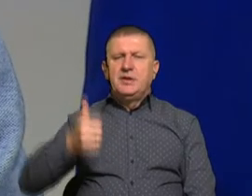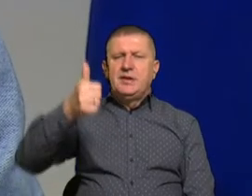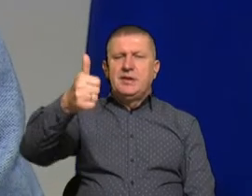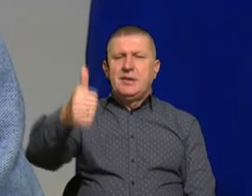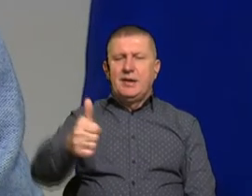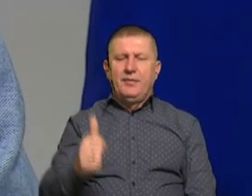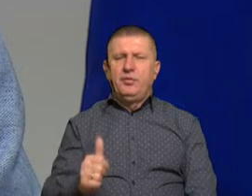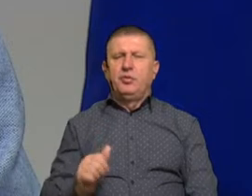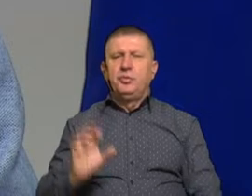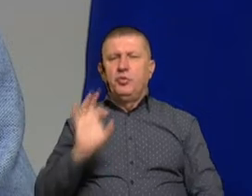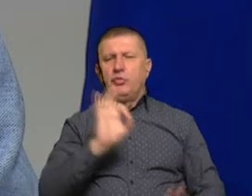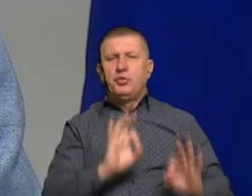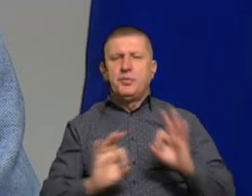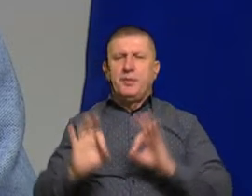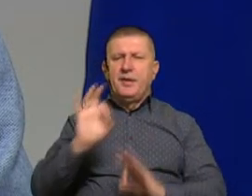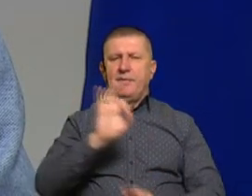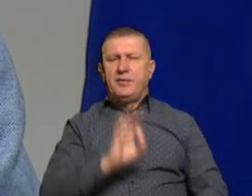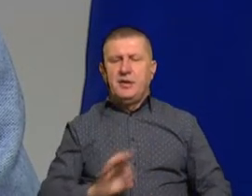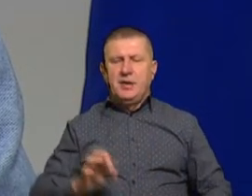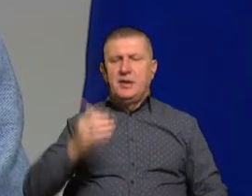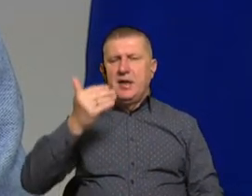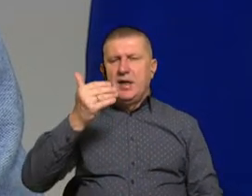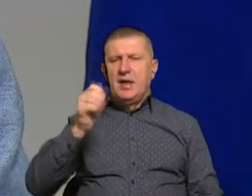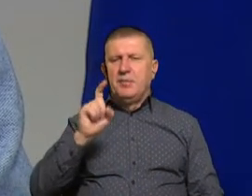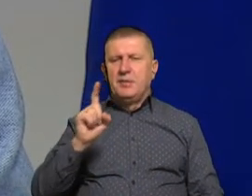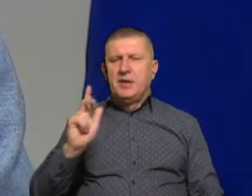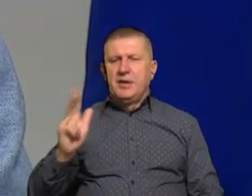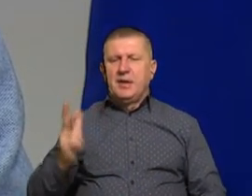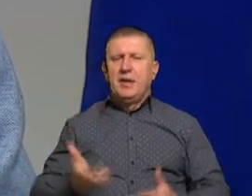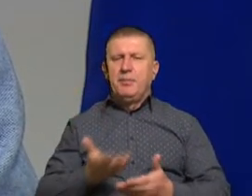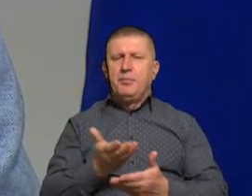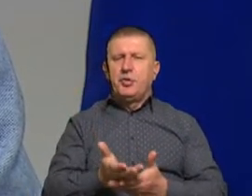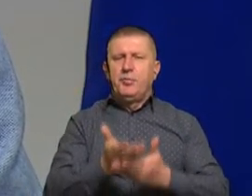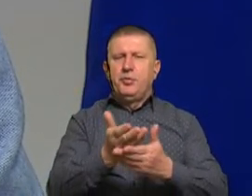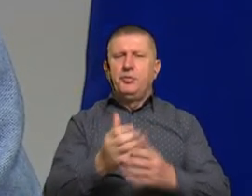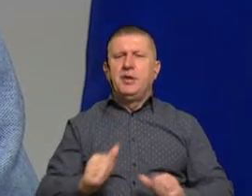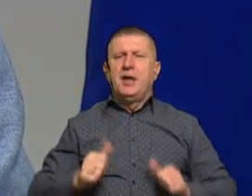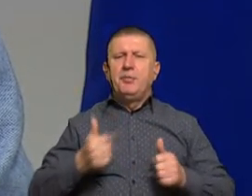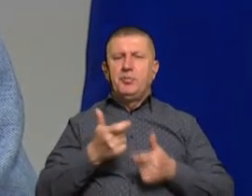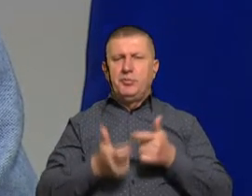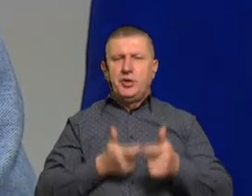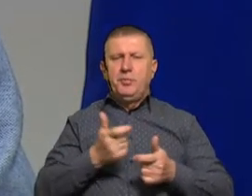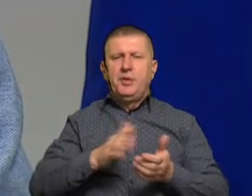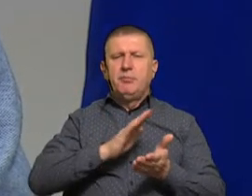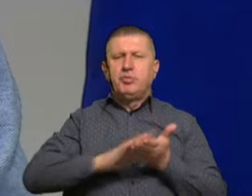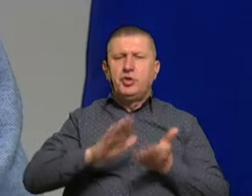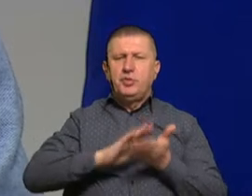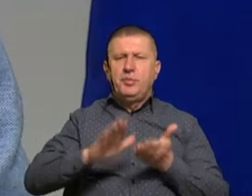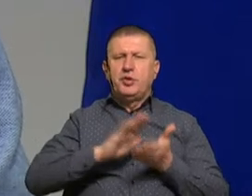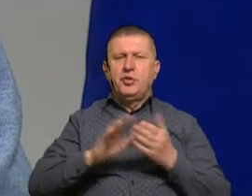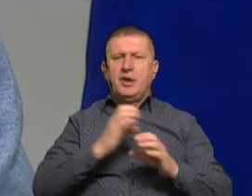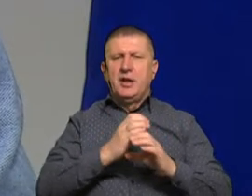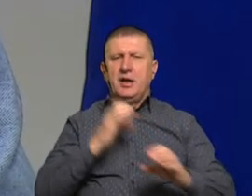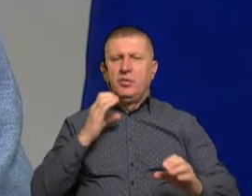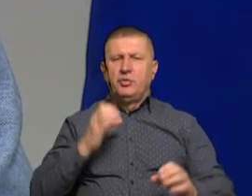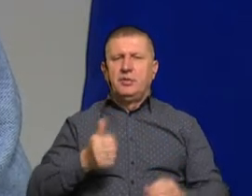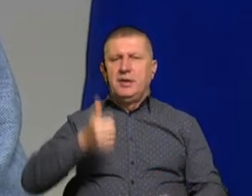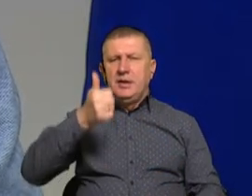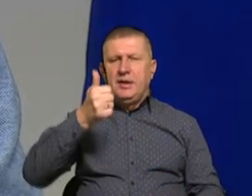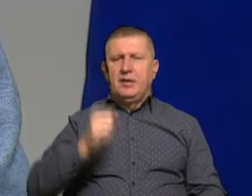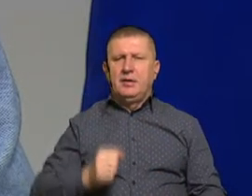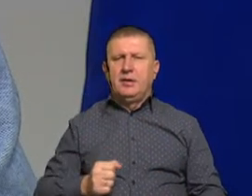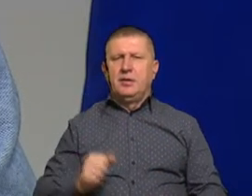usprawnienie transportu zbiorowego. Proponuję, żebyśmy zrobili przyspieszone kursy takich autobusów jak na przykład